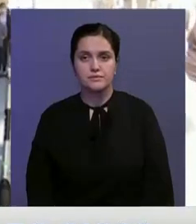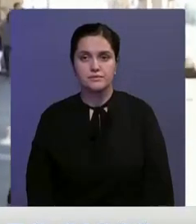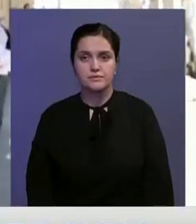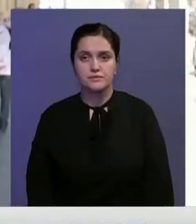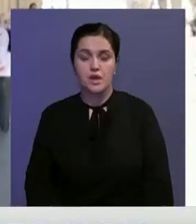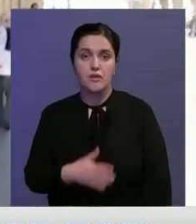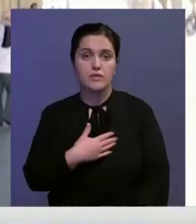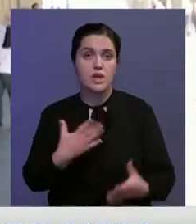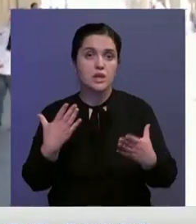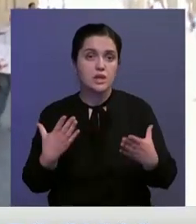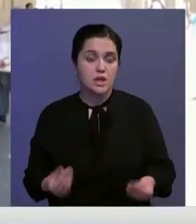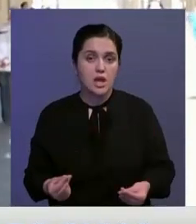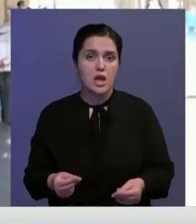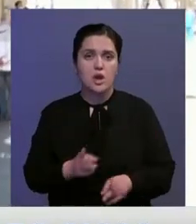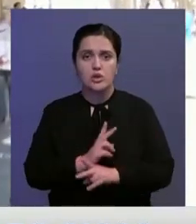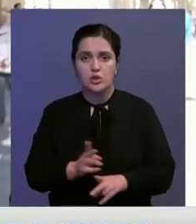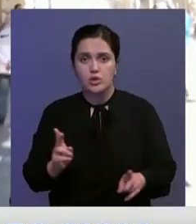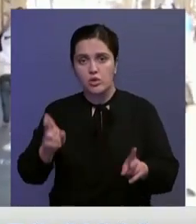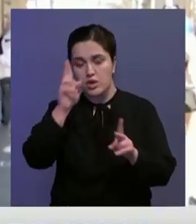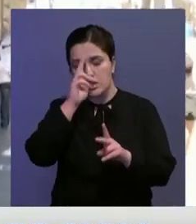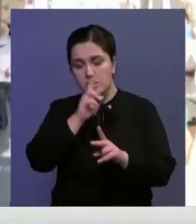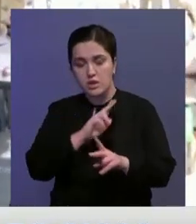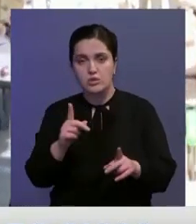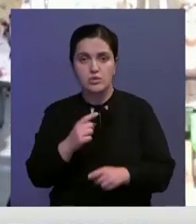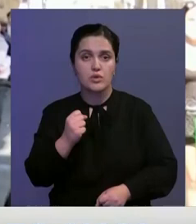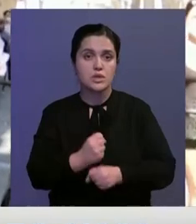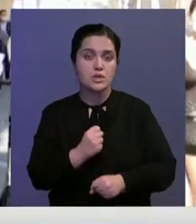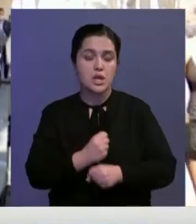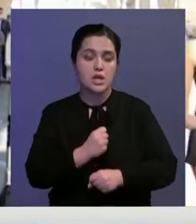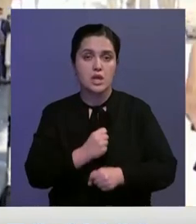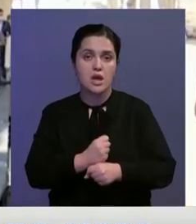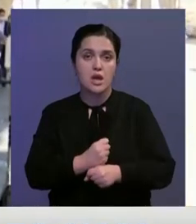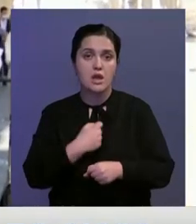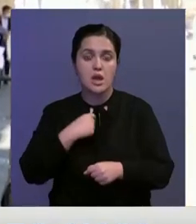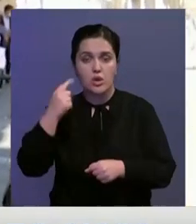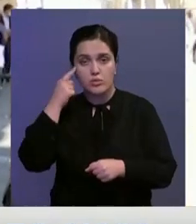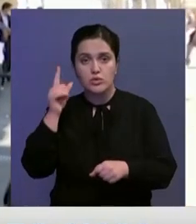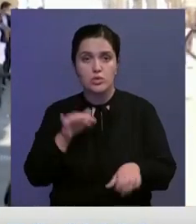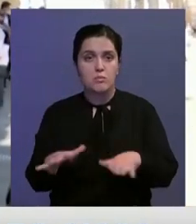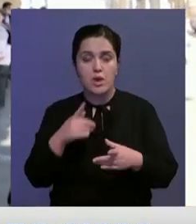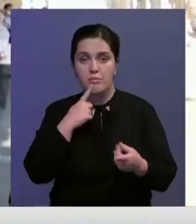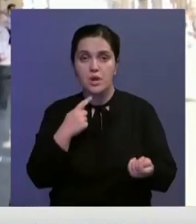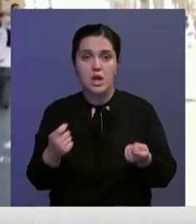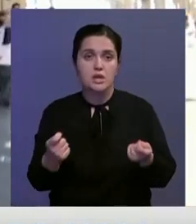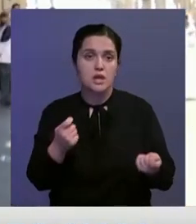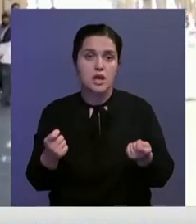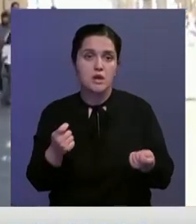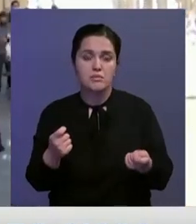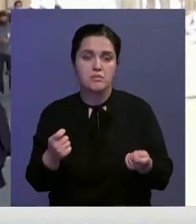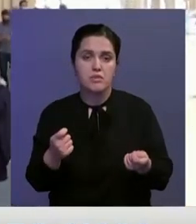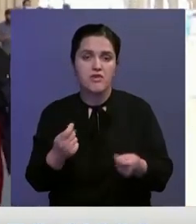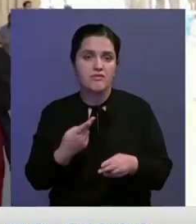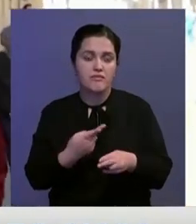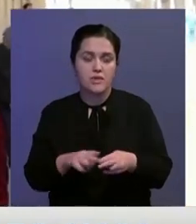В наши дни, к сожалению, никто толком не знает, что делать. В любом случае, я думаю, что меры предосторожности не принесут никакого